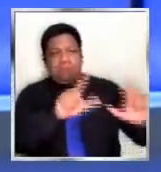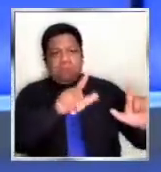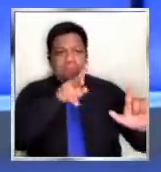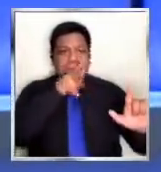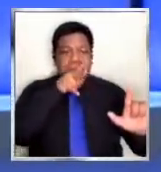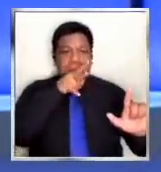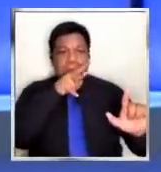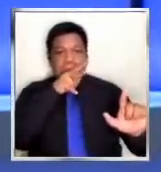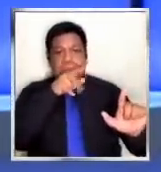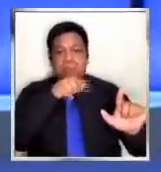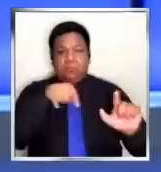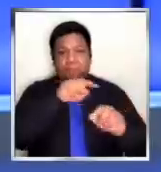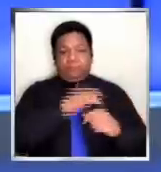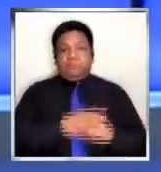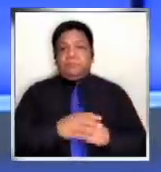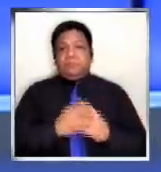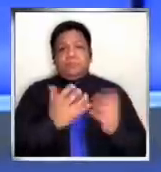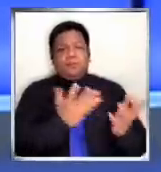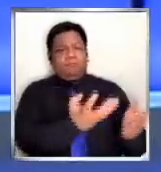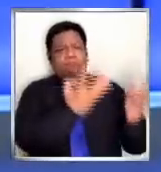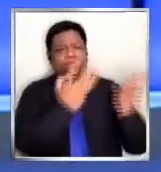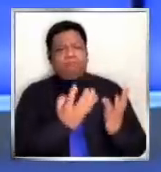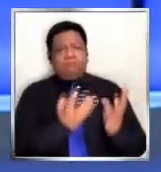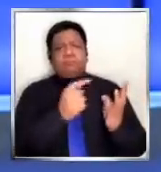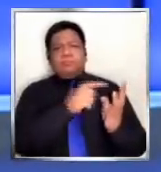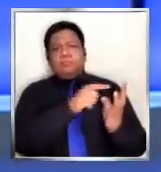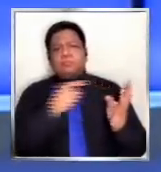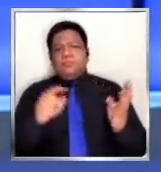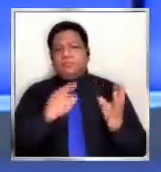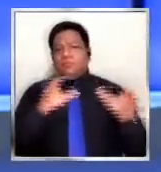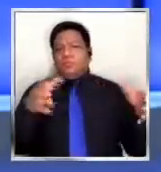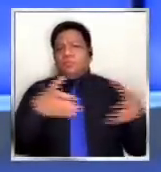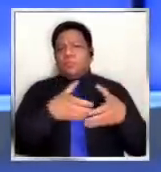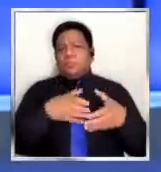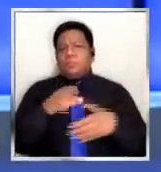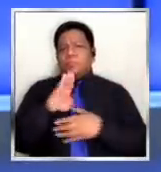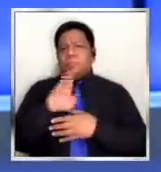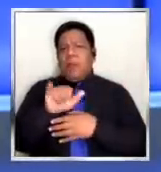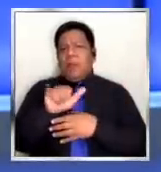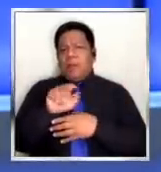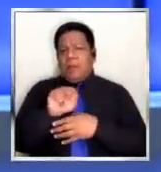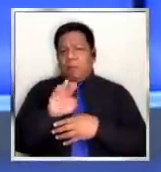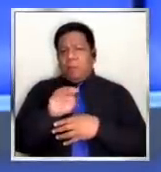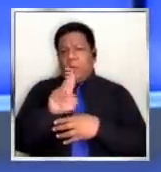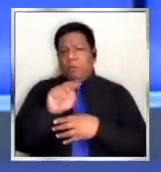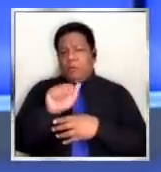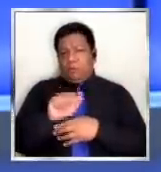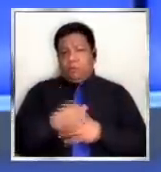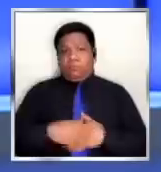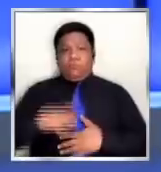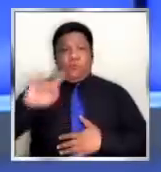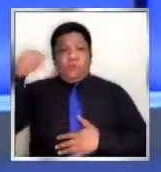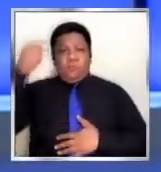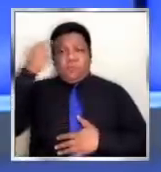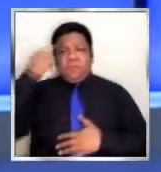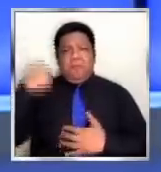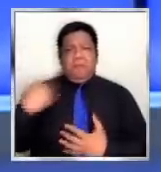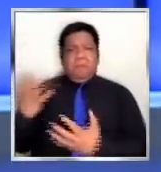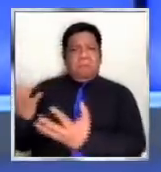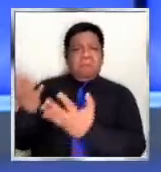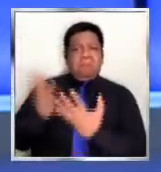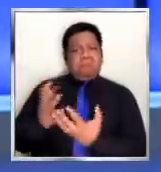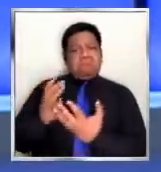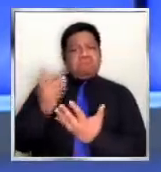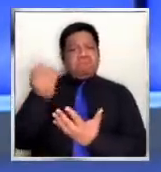sa pagdinig ang ilang kinatawan ng party list na Bayan Muna. Ang kampo naman ng gobyerno ay naglabas ng mga testimonya para patunayan